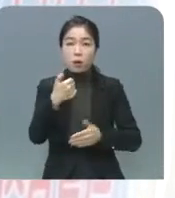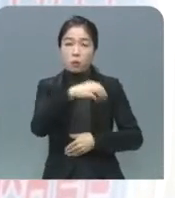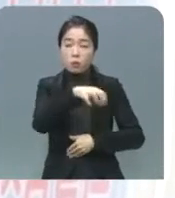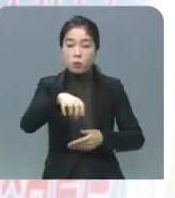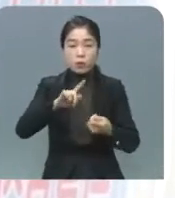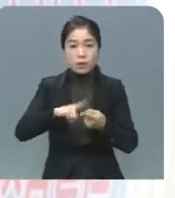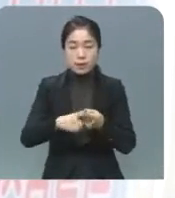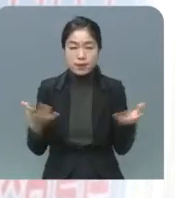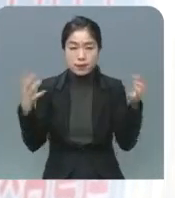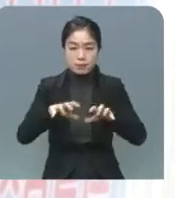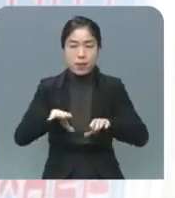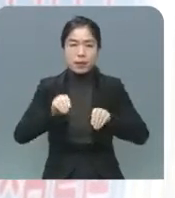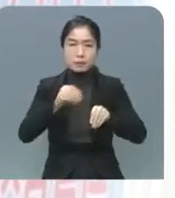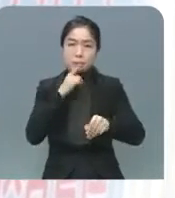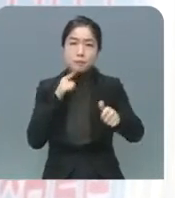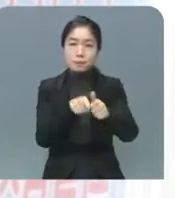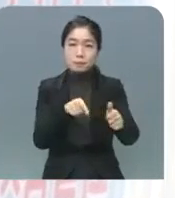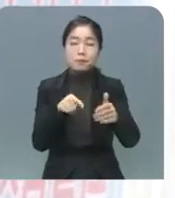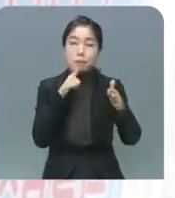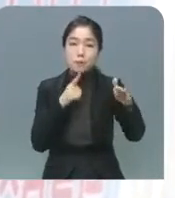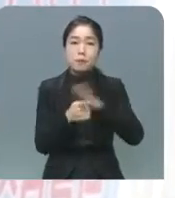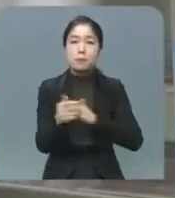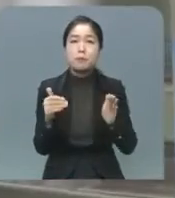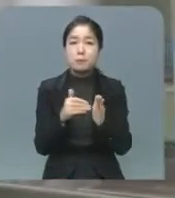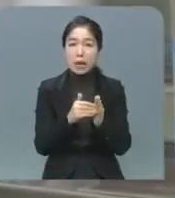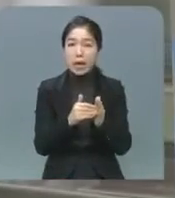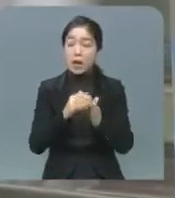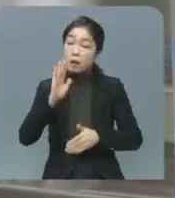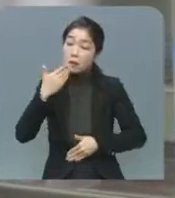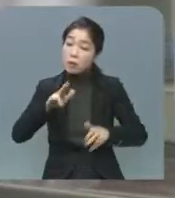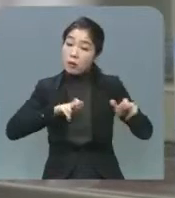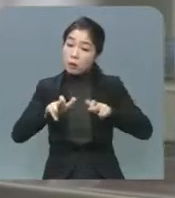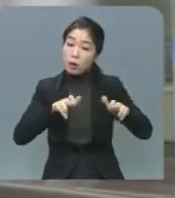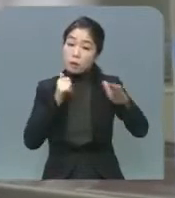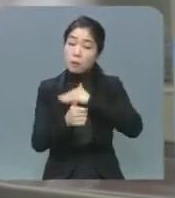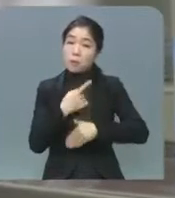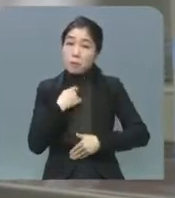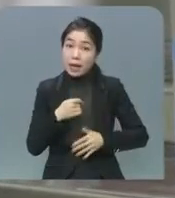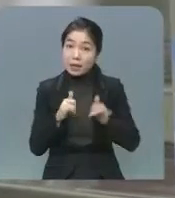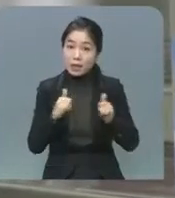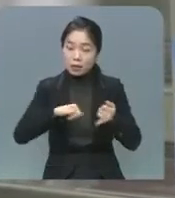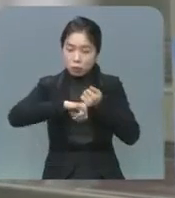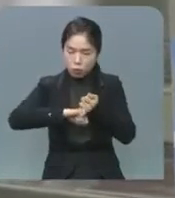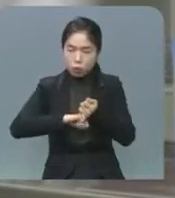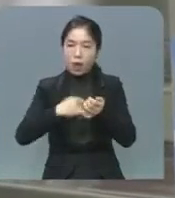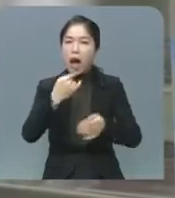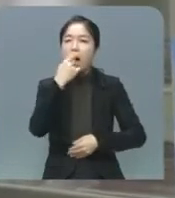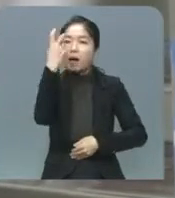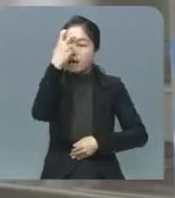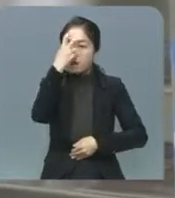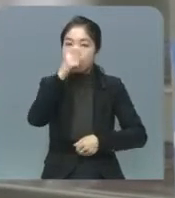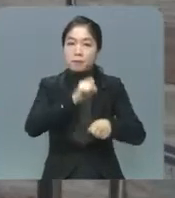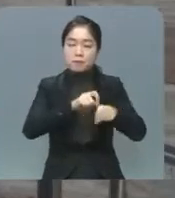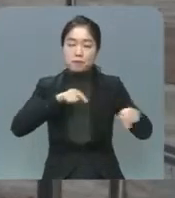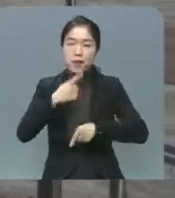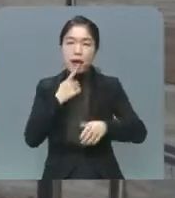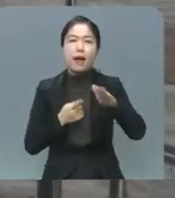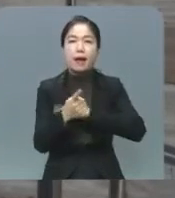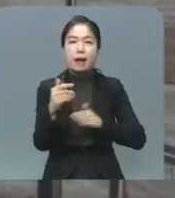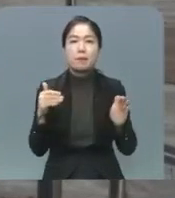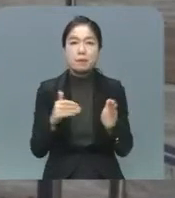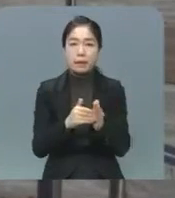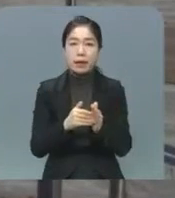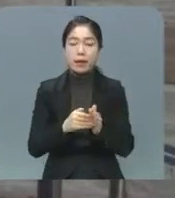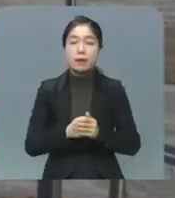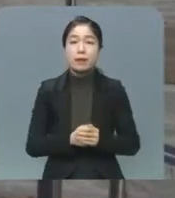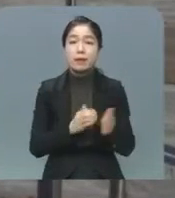대해 집합금지 명령을 내렸고요. 최근 성인 오락실을 방문한 이들은 반드시 검사를 받도록 행정명령을